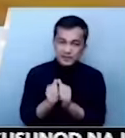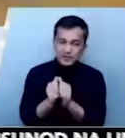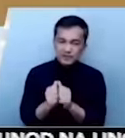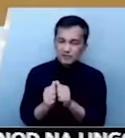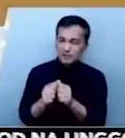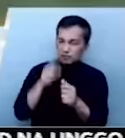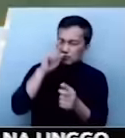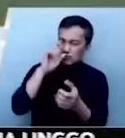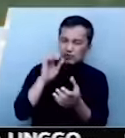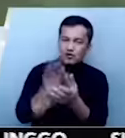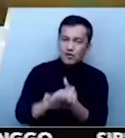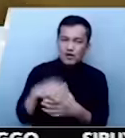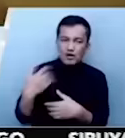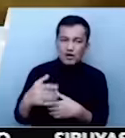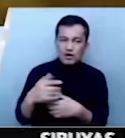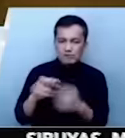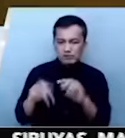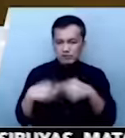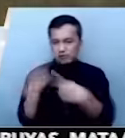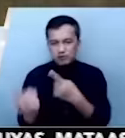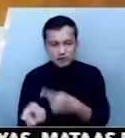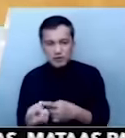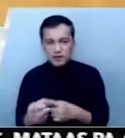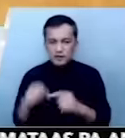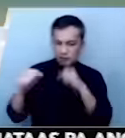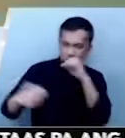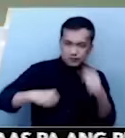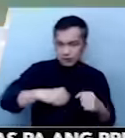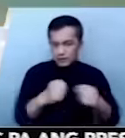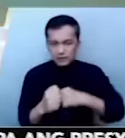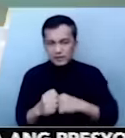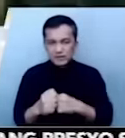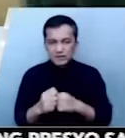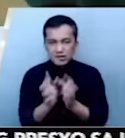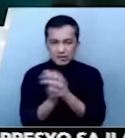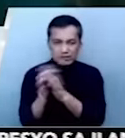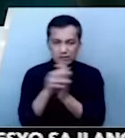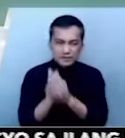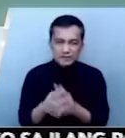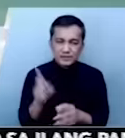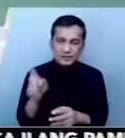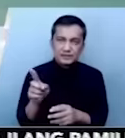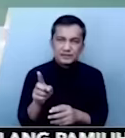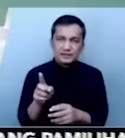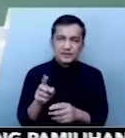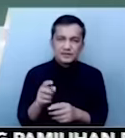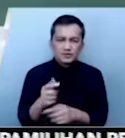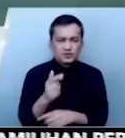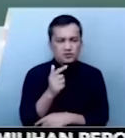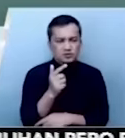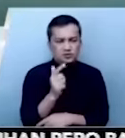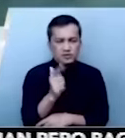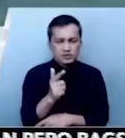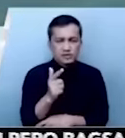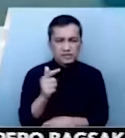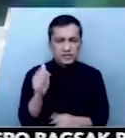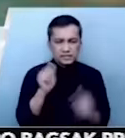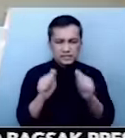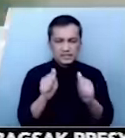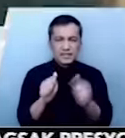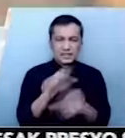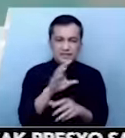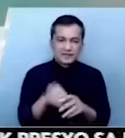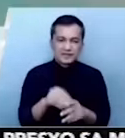car stunts, fight scenes at bardagulan ng mahigit 20 artistang kasama sa